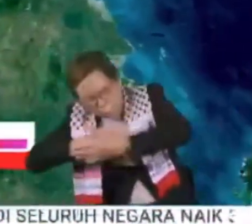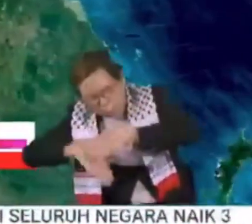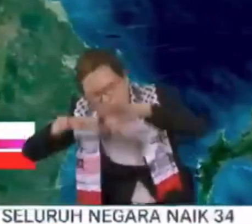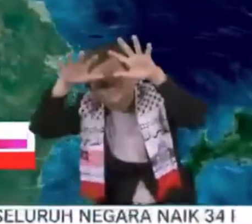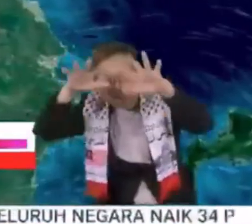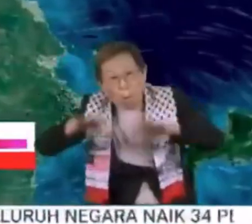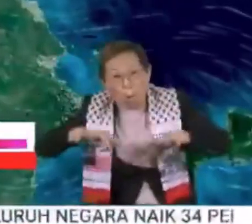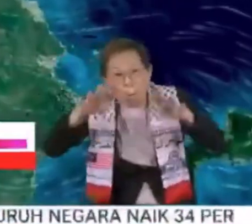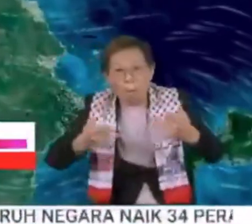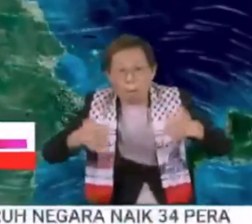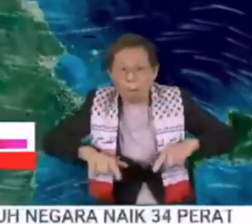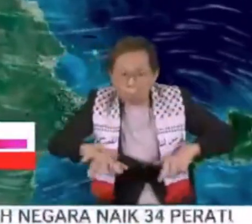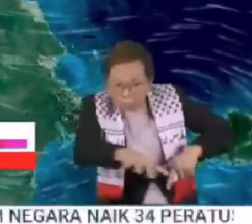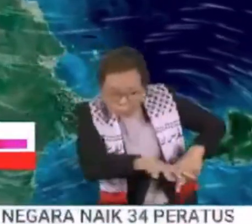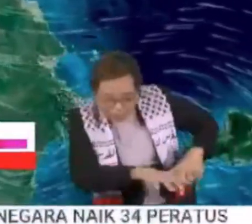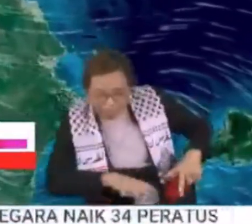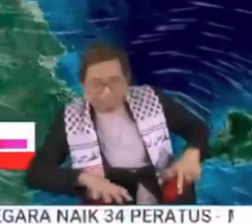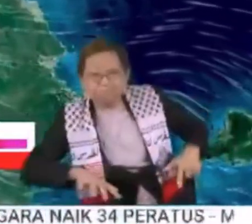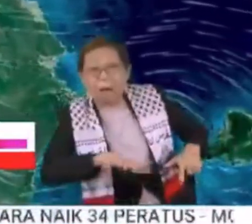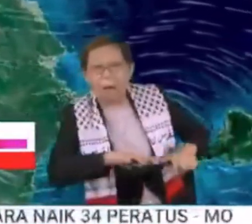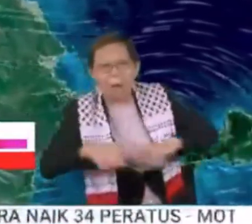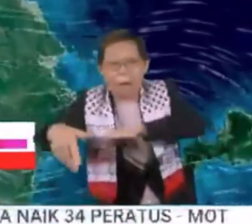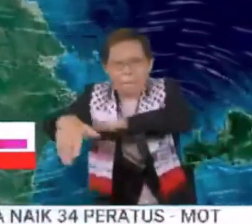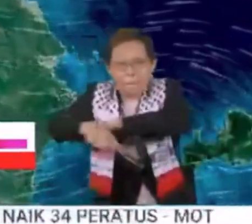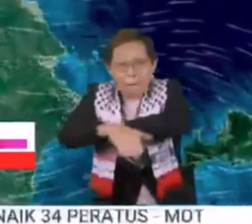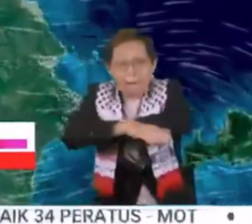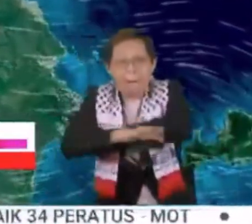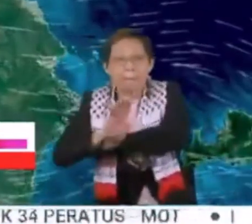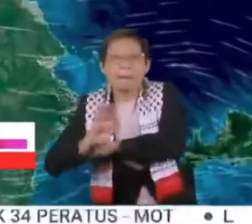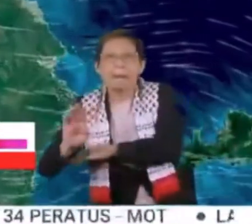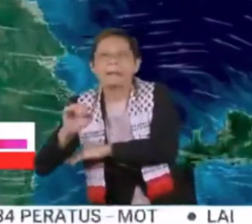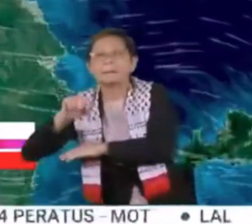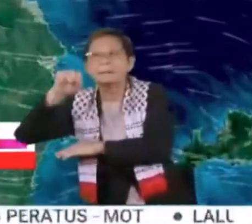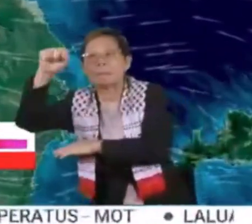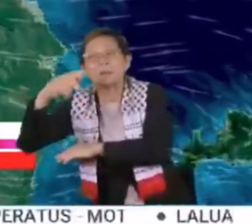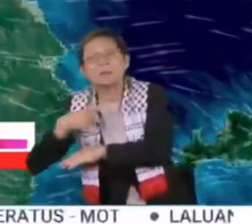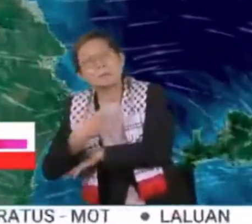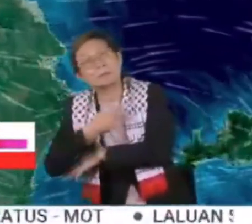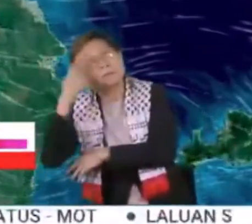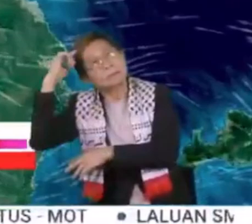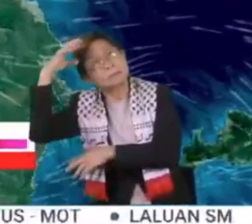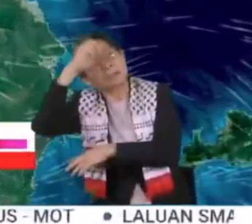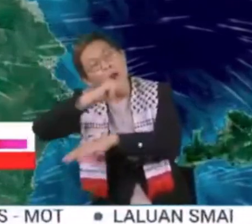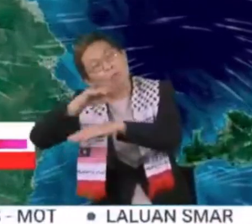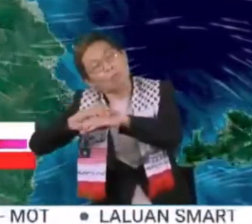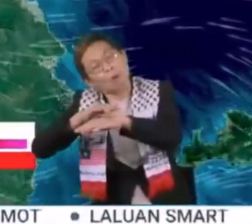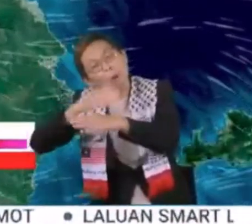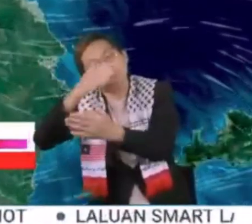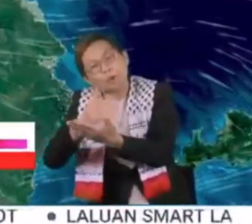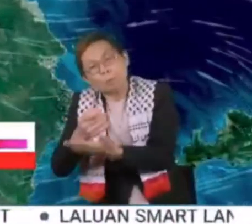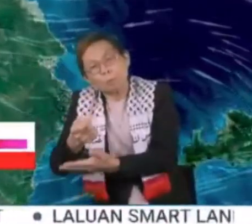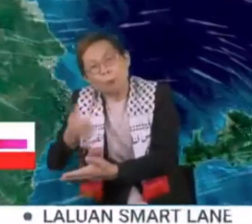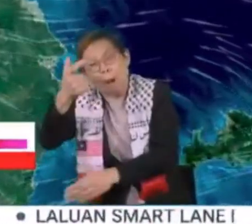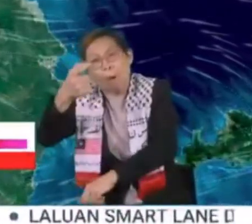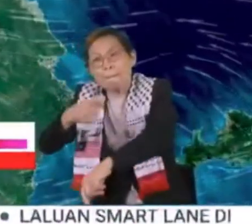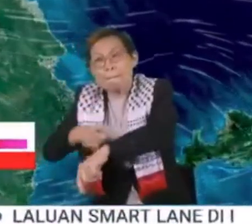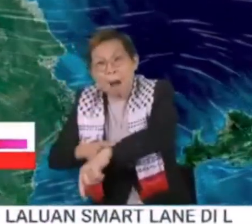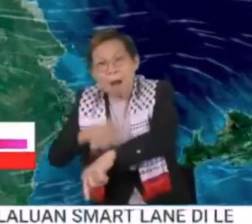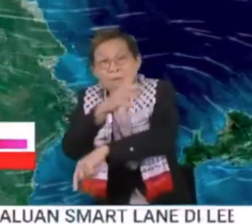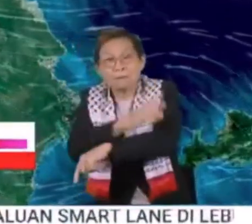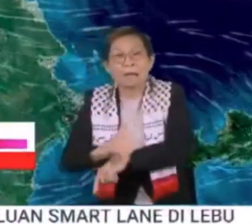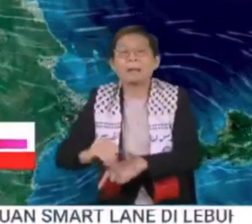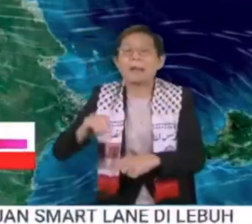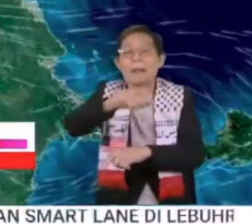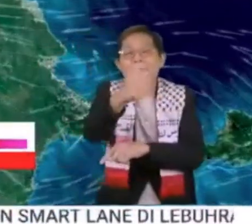kini hanya berlaku di sekitar pantai barat di negeri Sabah dan kita jangkakan dia akan berangsur reda sedikit masa lagi. Manakala